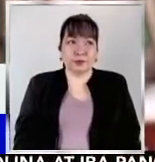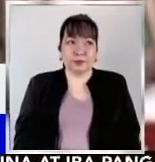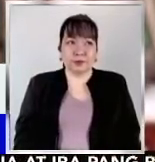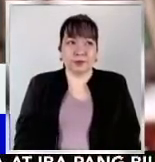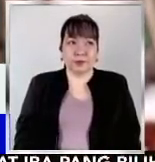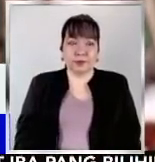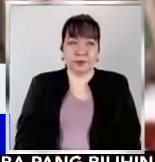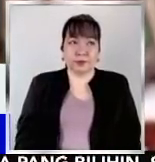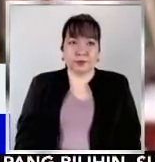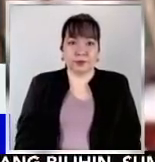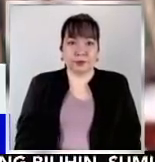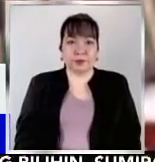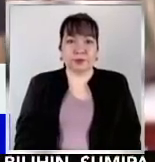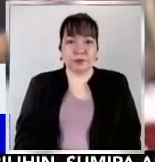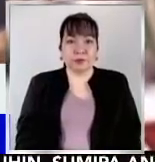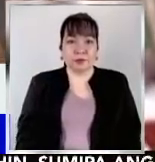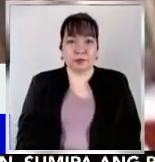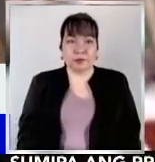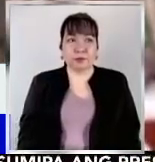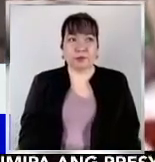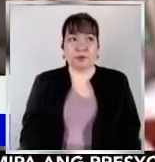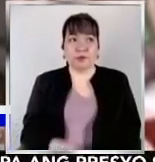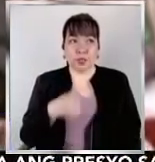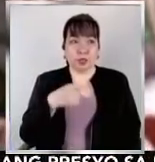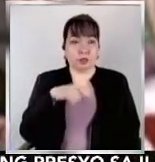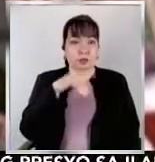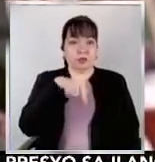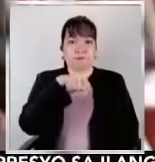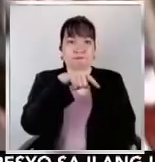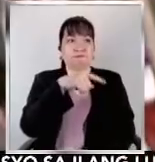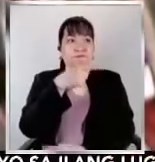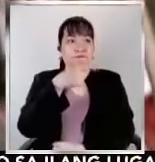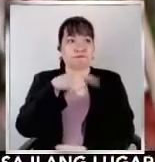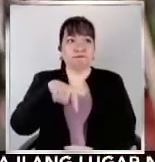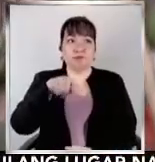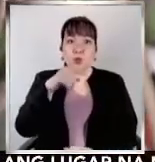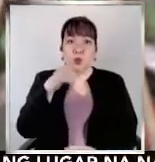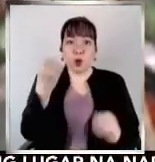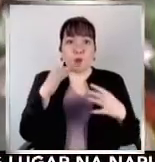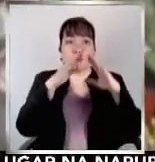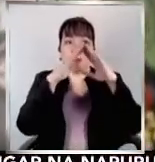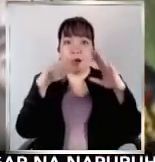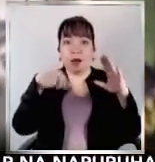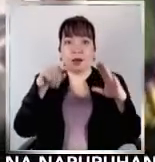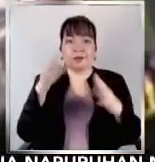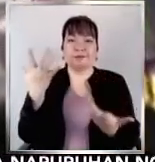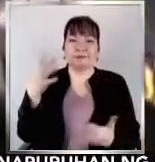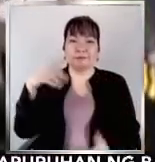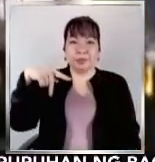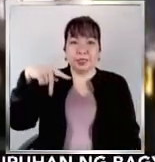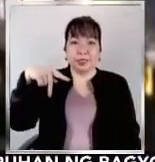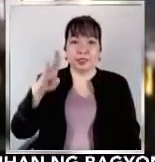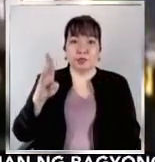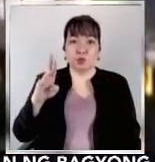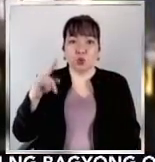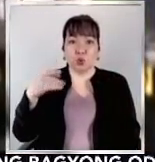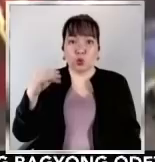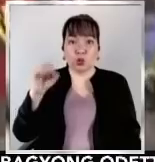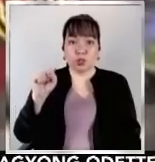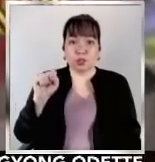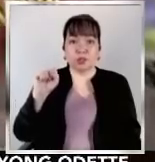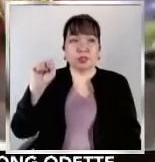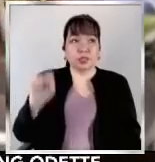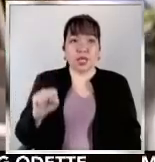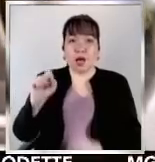Mel, ganito ang itsura ng maraming bahay dito sa bayan ng Padre Burgos sa Southern Leyte matapos manalasa ang bagyong Odette. Kita mo naman, Mel,